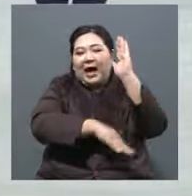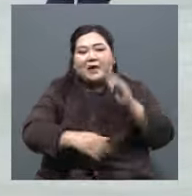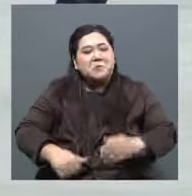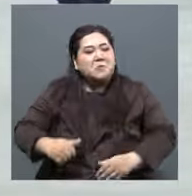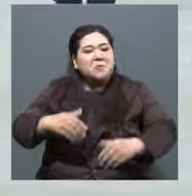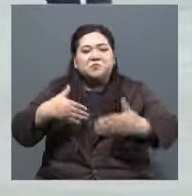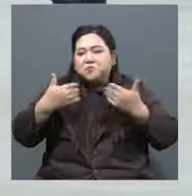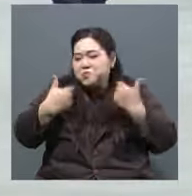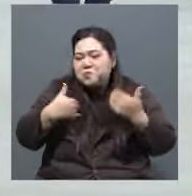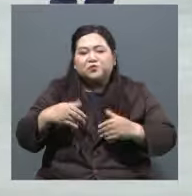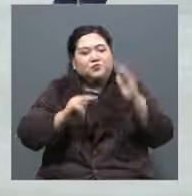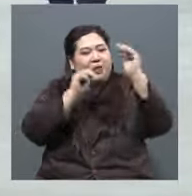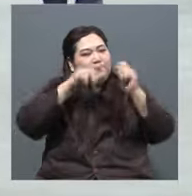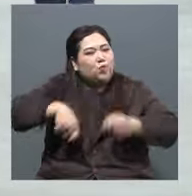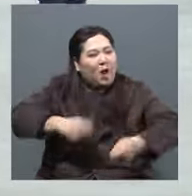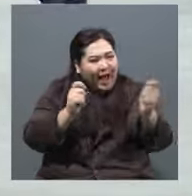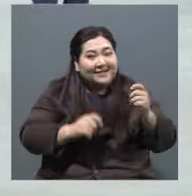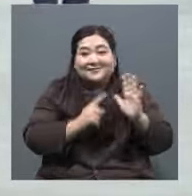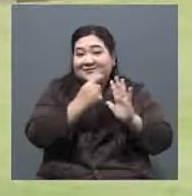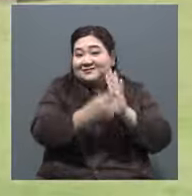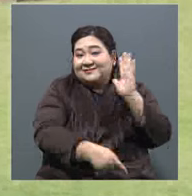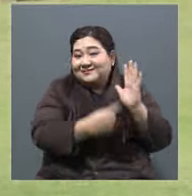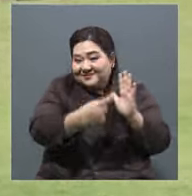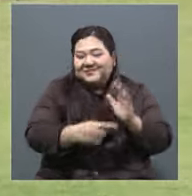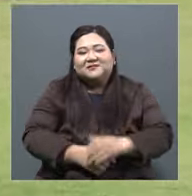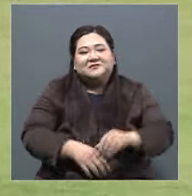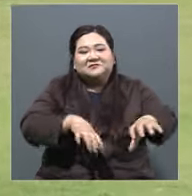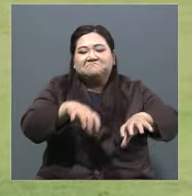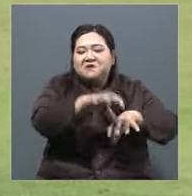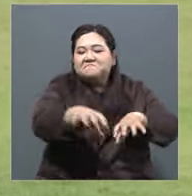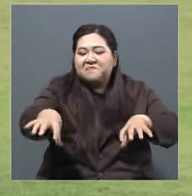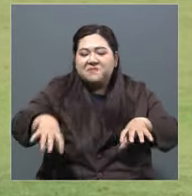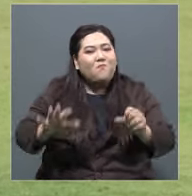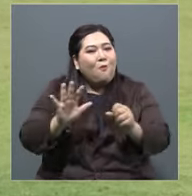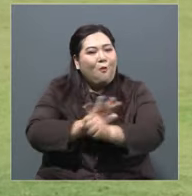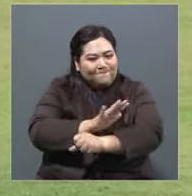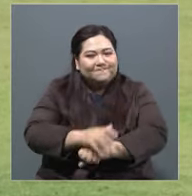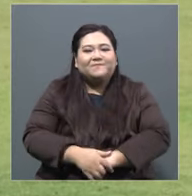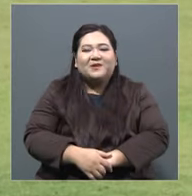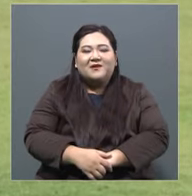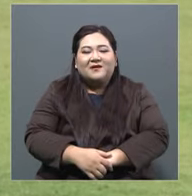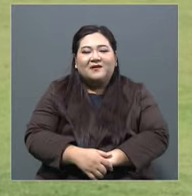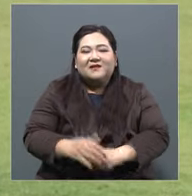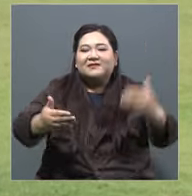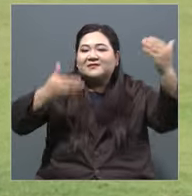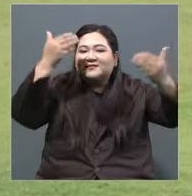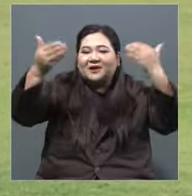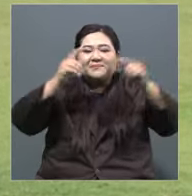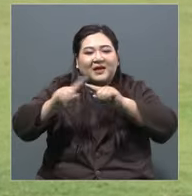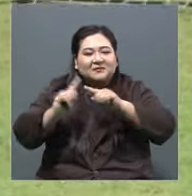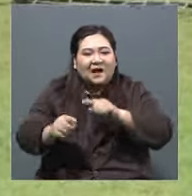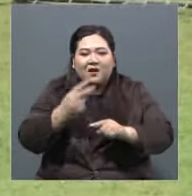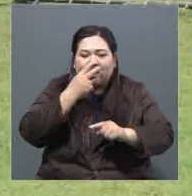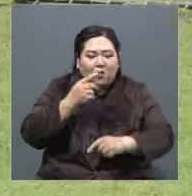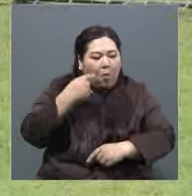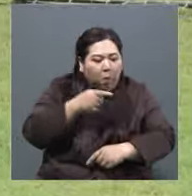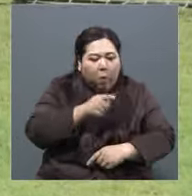เวทีลานกิจกรรมอีก 5ภาคที่ไปที่เดียวไปที่เดียวแต่เราจะได้รับชมกิจกรรมแล้วก็เอกลักษณ์ของ